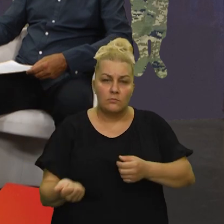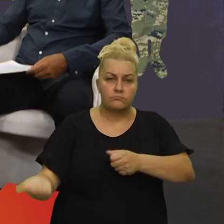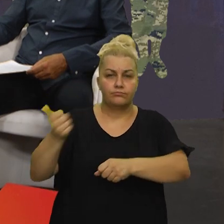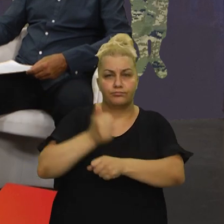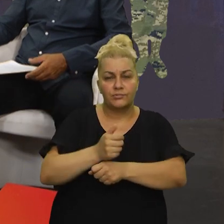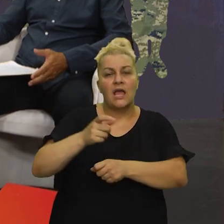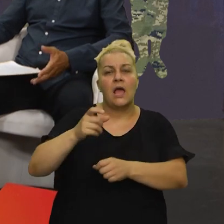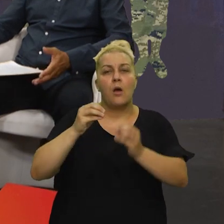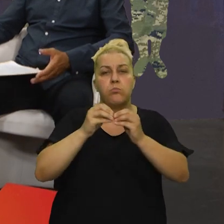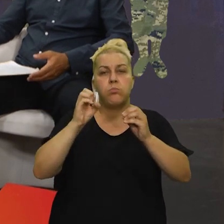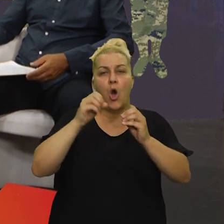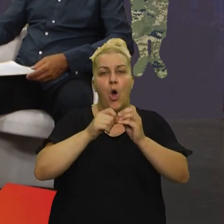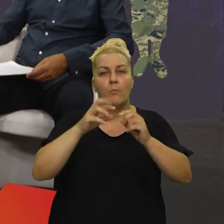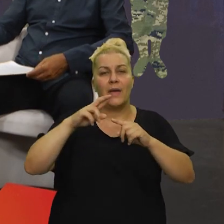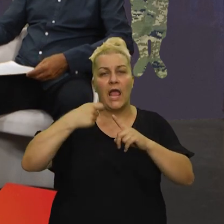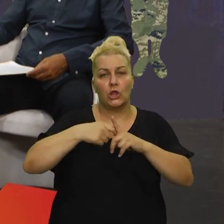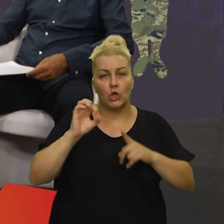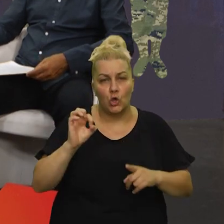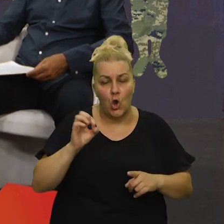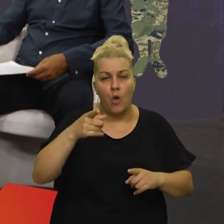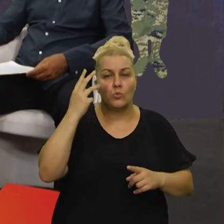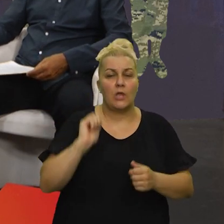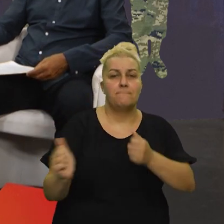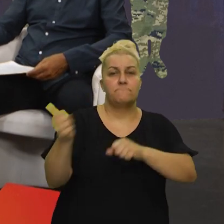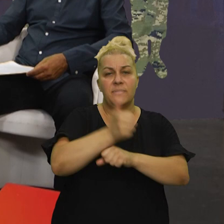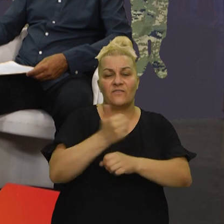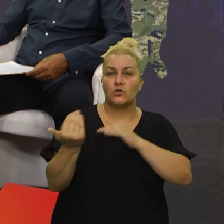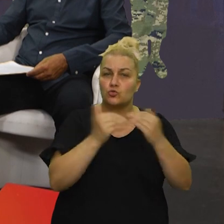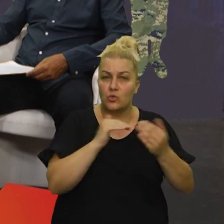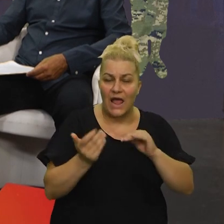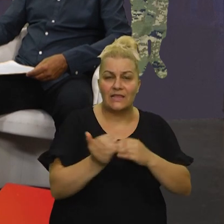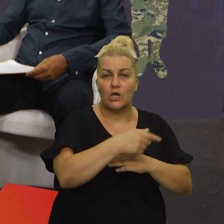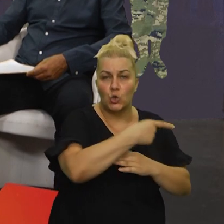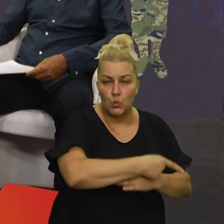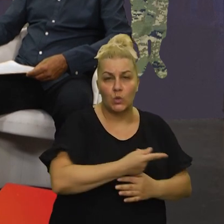generala, prvog suradnika za zapovjednika Juga,